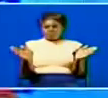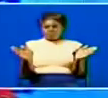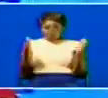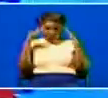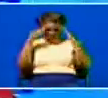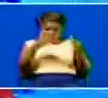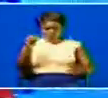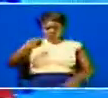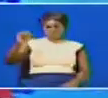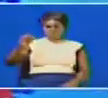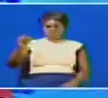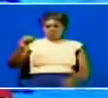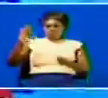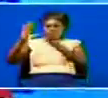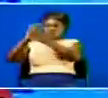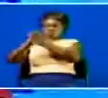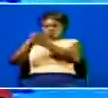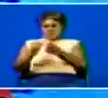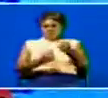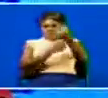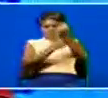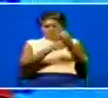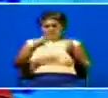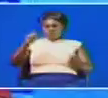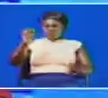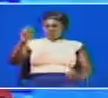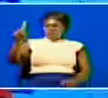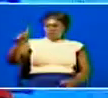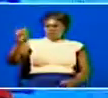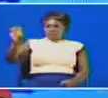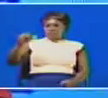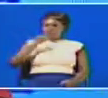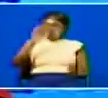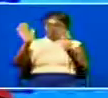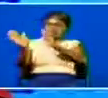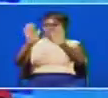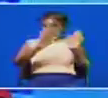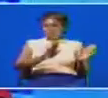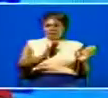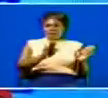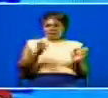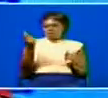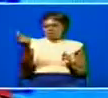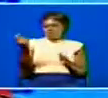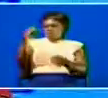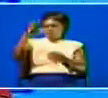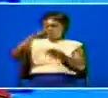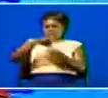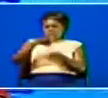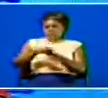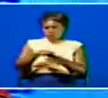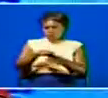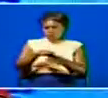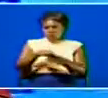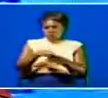Tuangazie siasa sasa. Chama cha Jubilee kinamuunga mkono Edith Nyenze, wala sio chama cha Wiper katika uchaguzi mdogo wa Kitui Magharibi. Hayo si